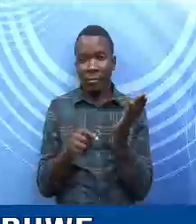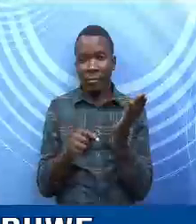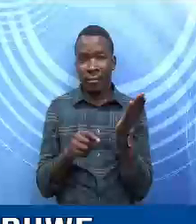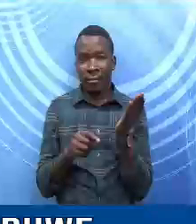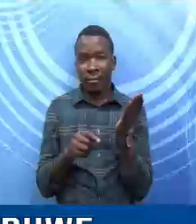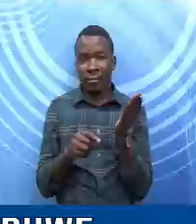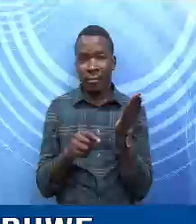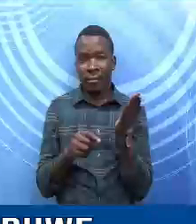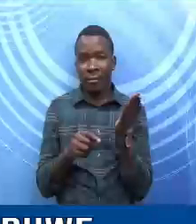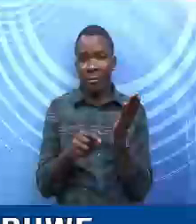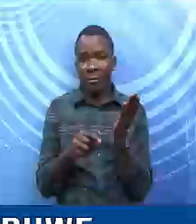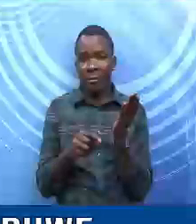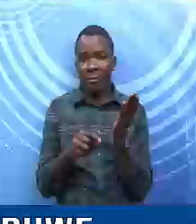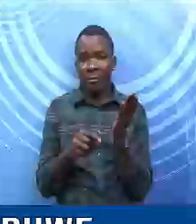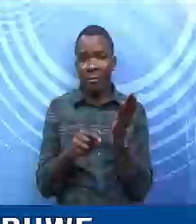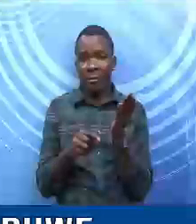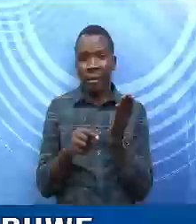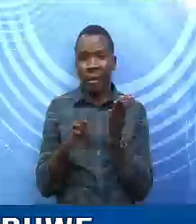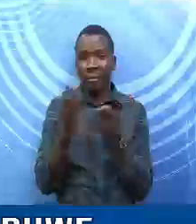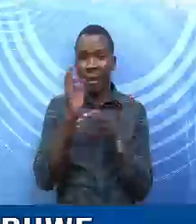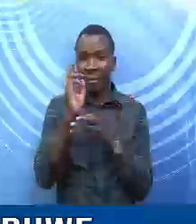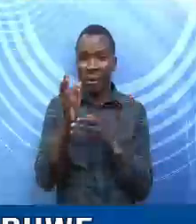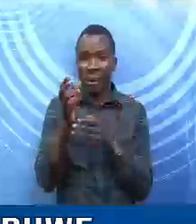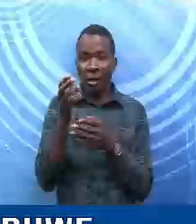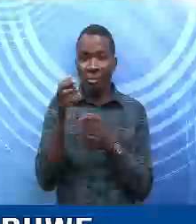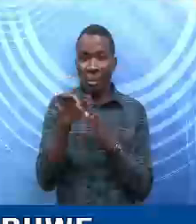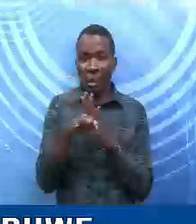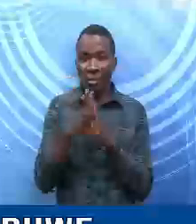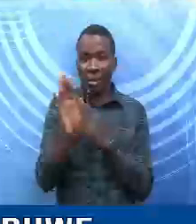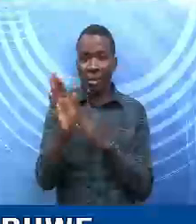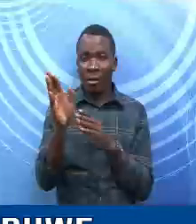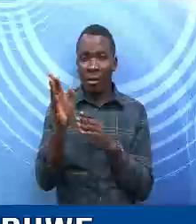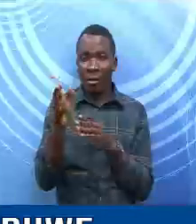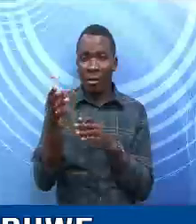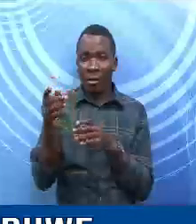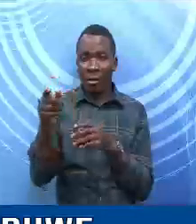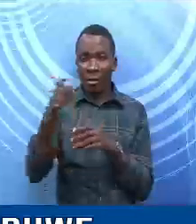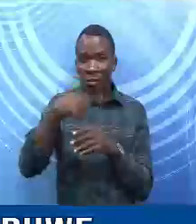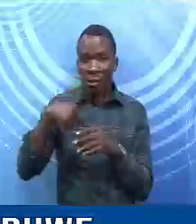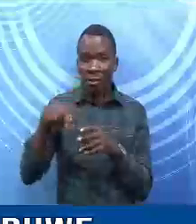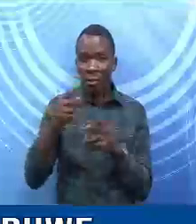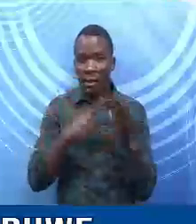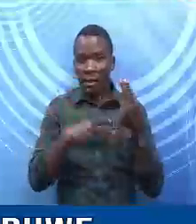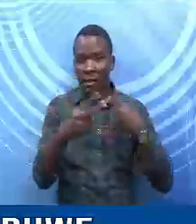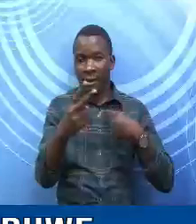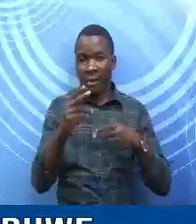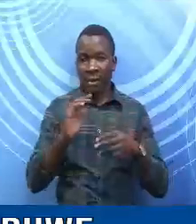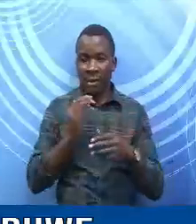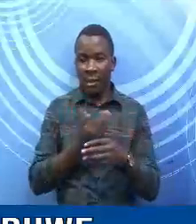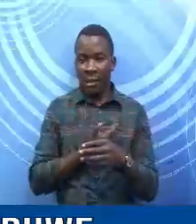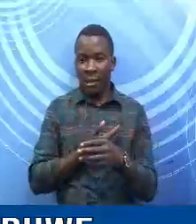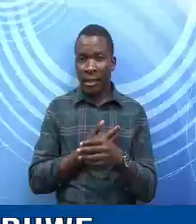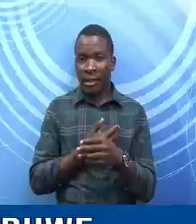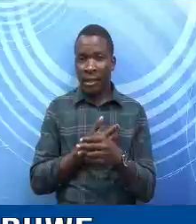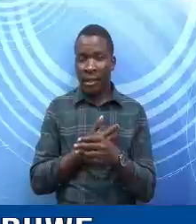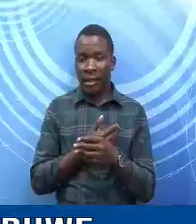Noneho ntacyo mpa vajoni yanyu, ubwo nawe undabafate vajoni yacu nuko ntabwo